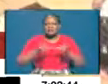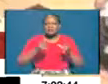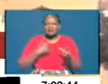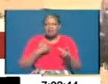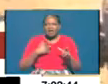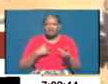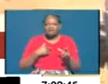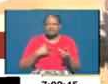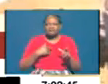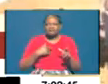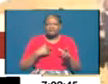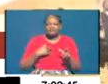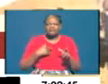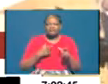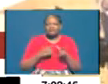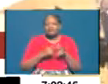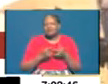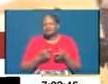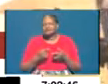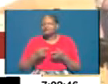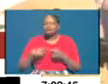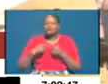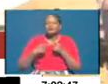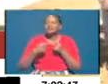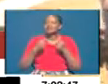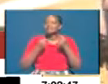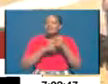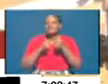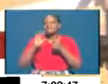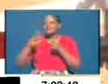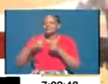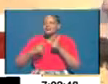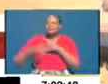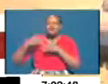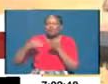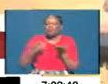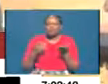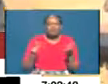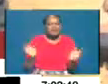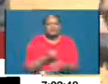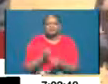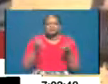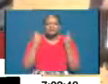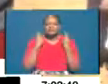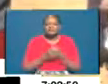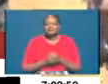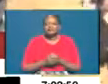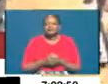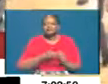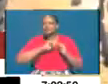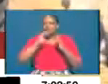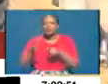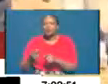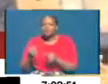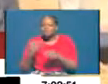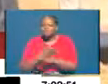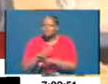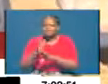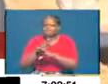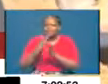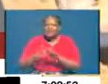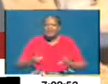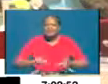kuprosesiwa about 6-5 years ago. How is that understandable? You go and cook your own title deeds huko kwa barabara na